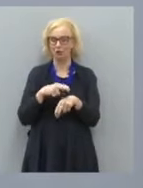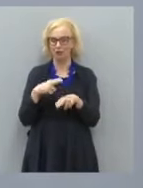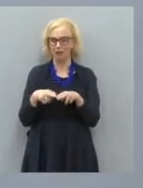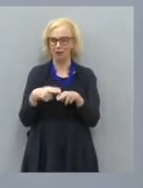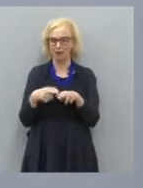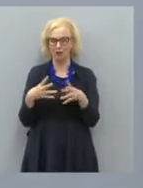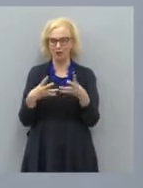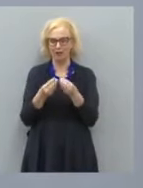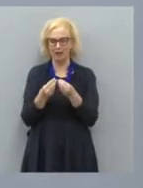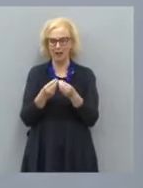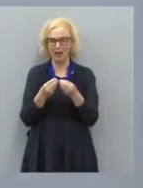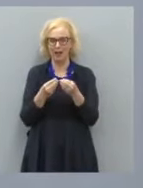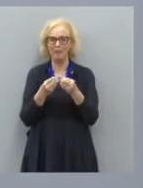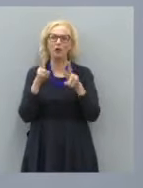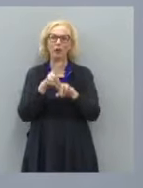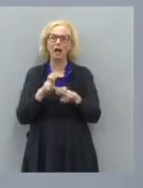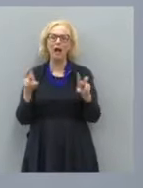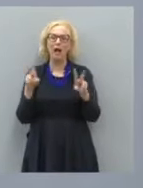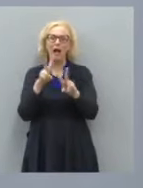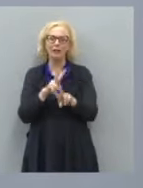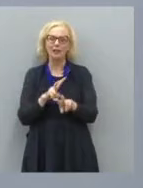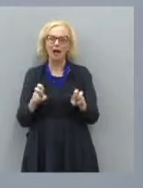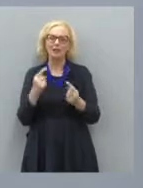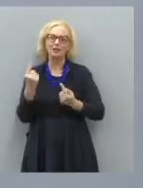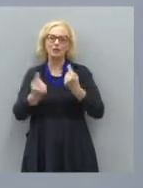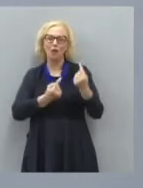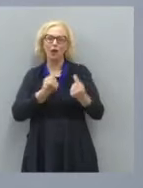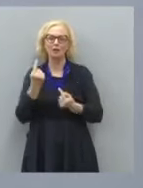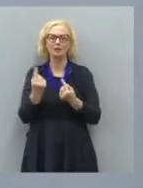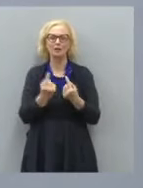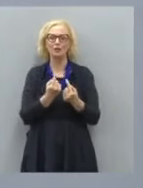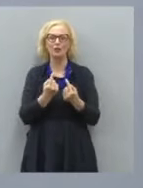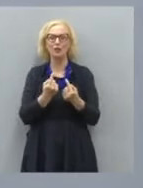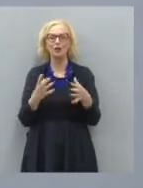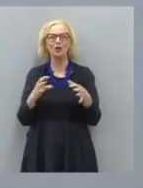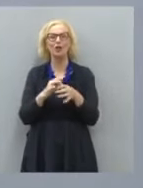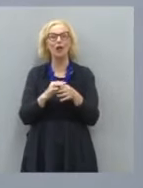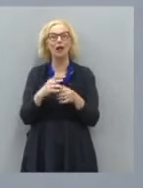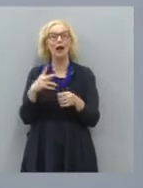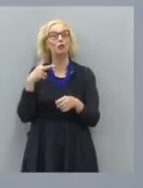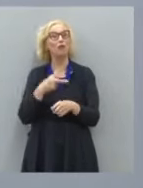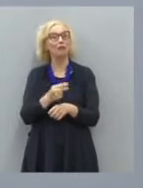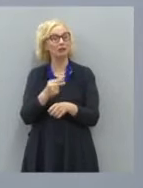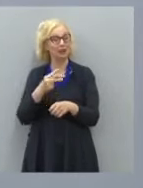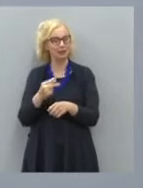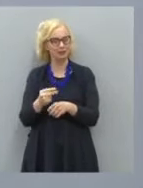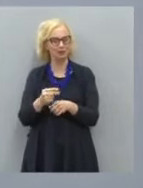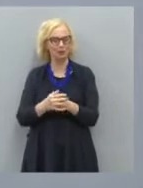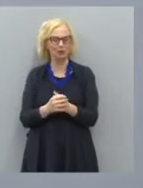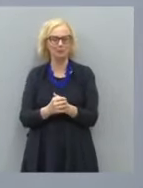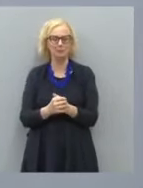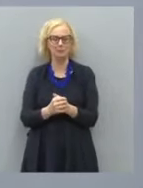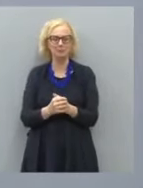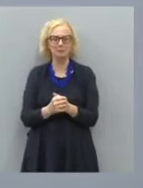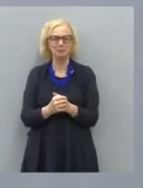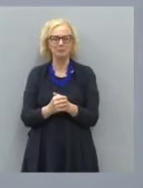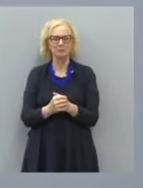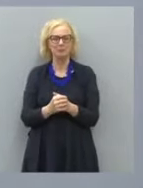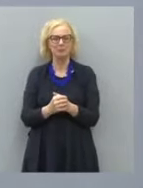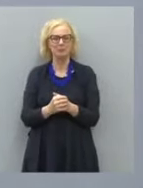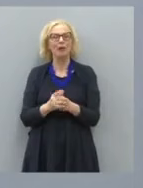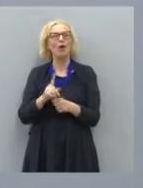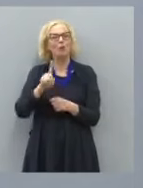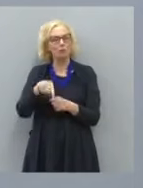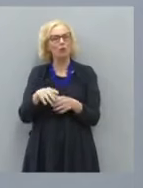abbiamo fatto un'analisi della situazione sul tema vaccinazioni e anche